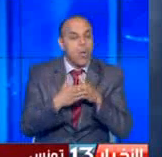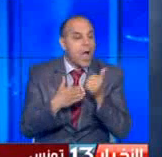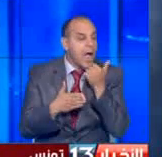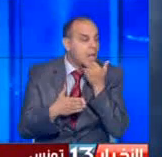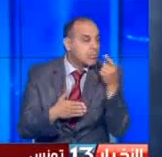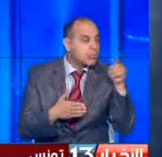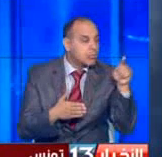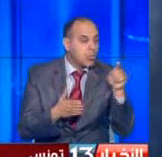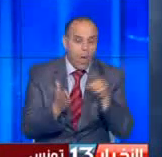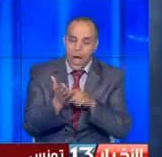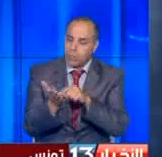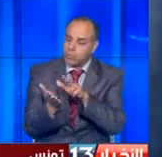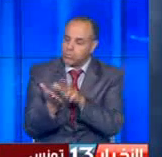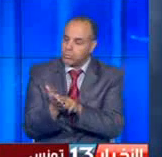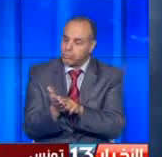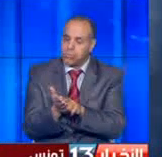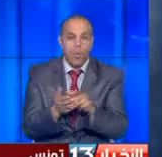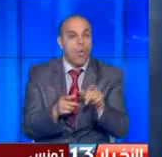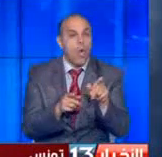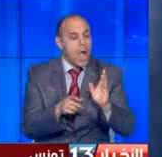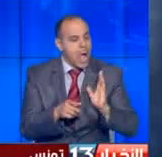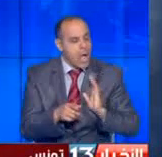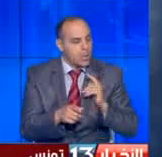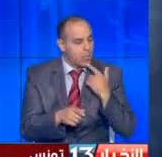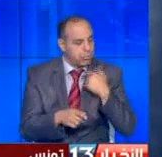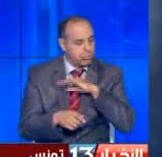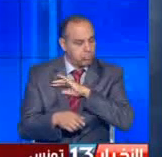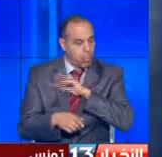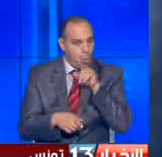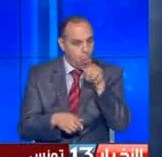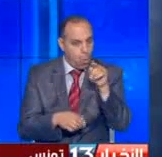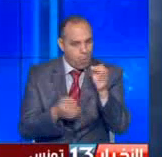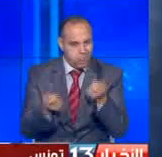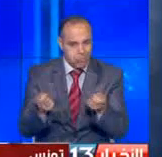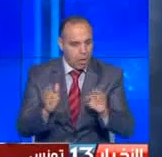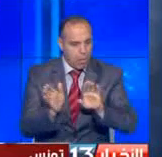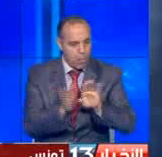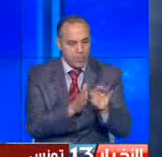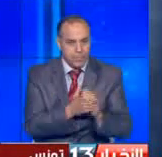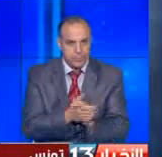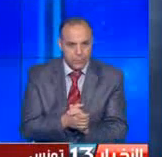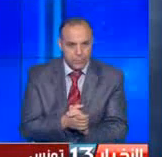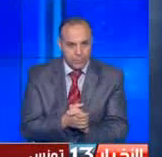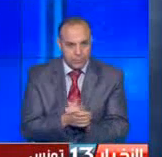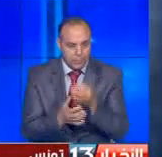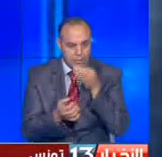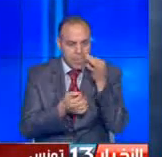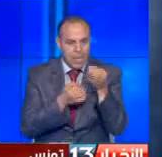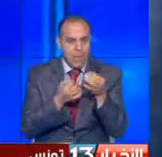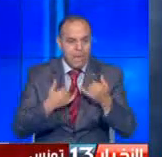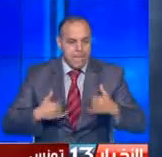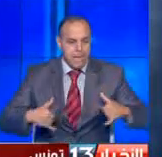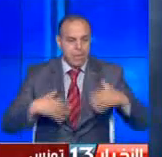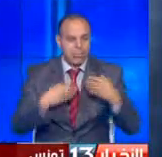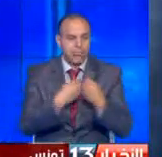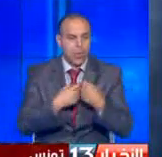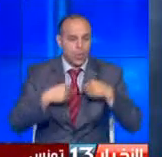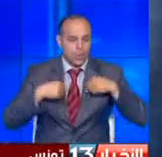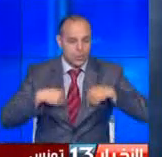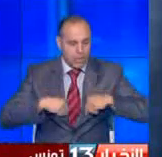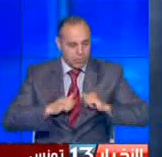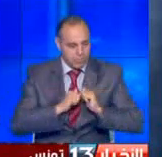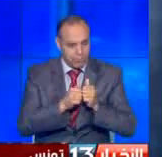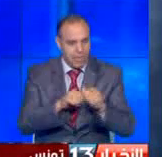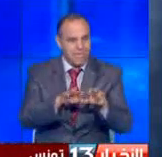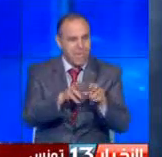وتطبيق القانون والنائب المؤسسه العسكريه عن التشكيك والتجاذبات كما عبر المجلس عن تضامن الحكومه التام مع